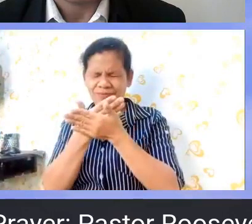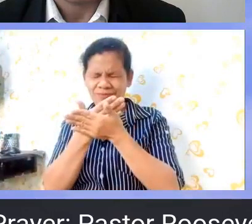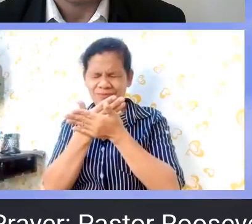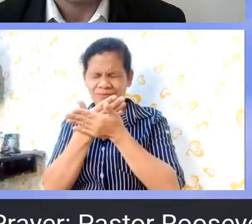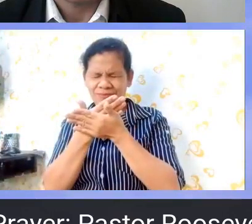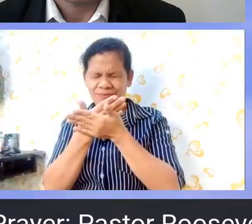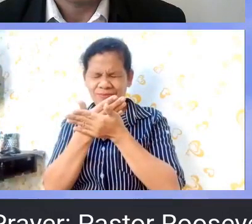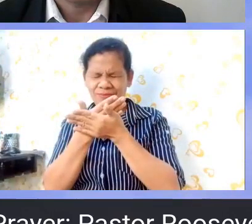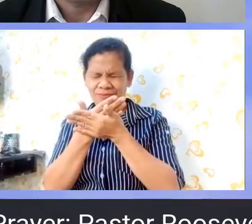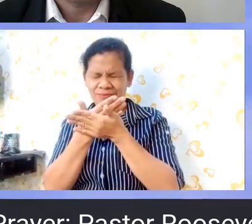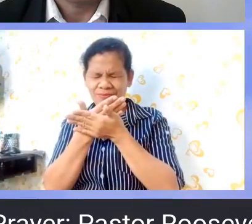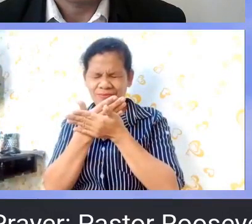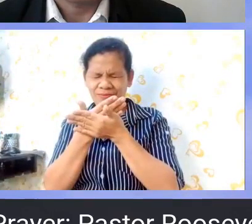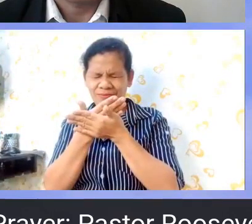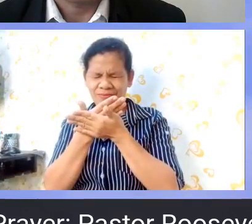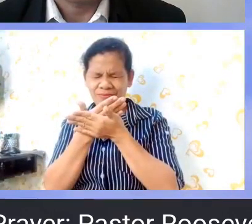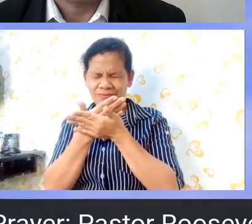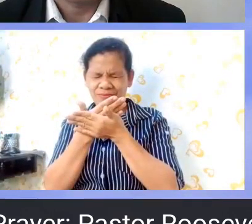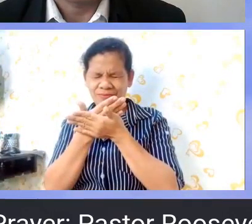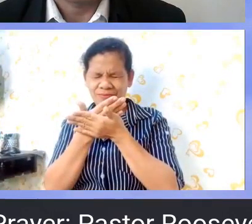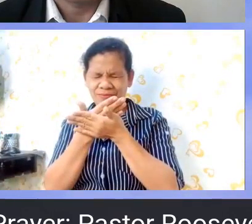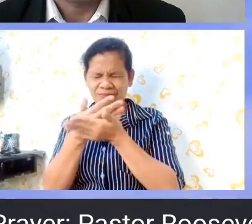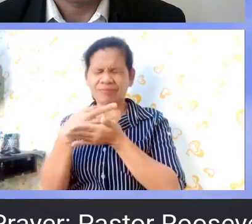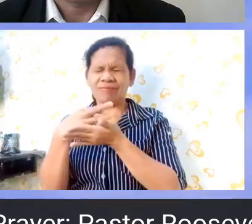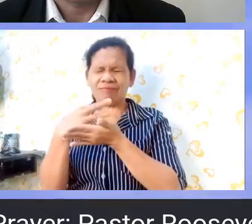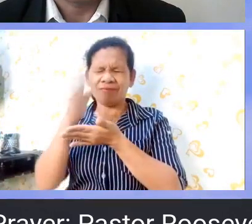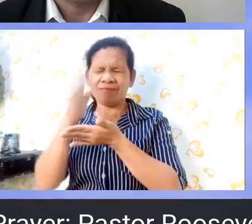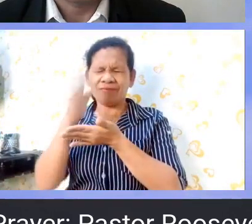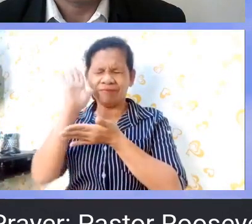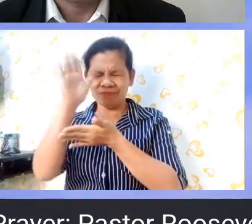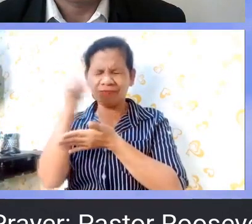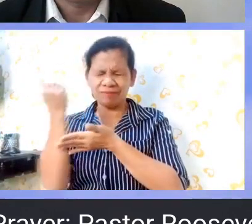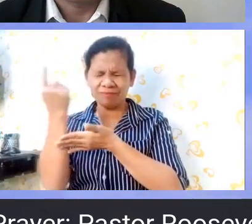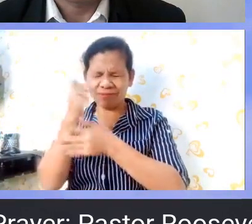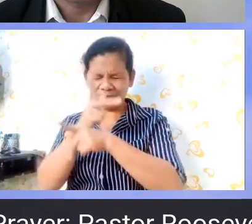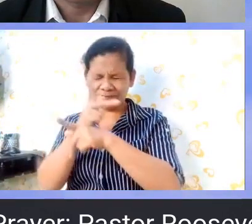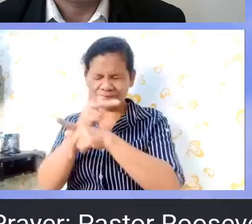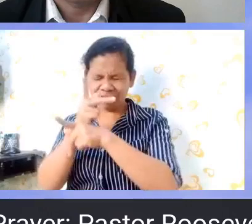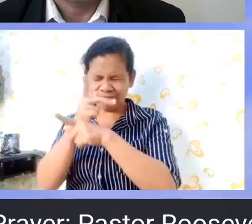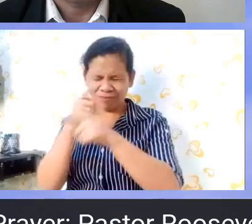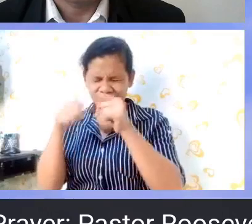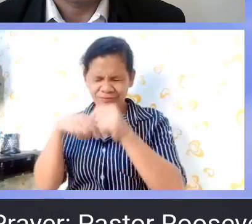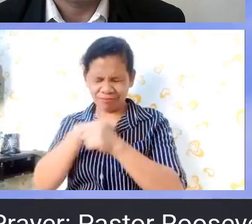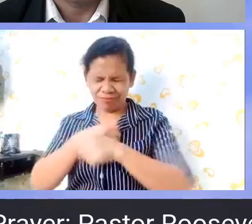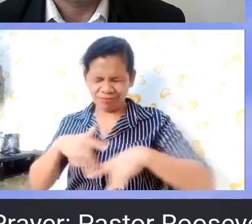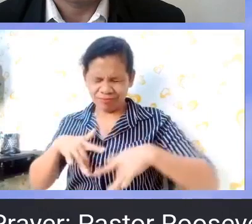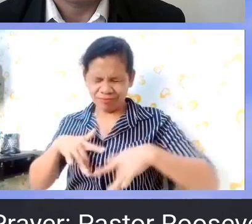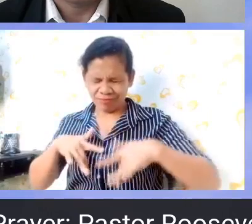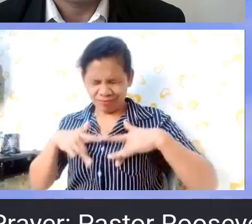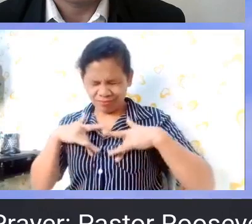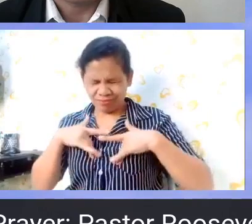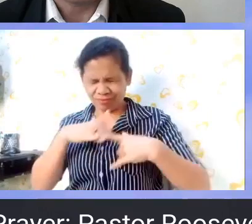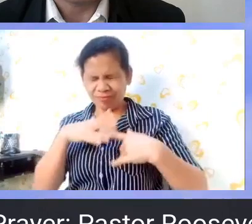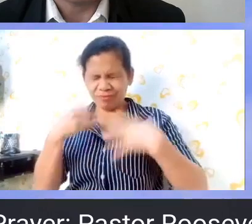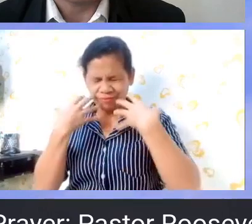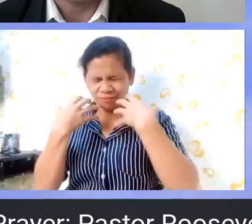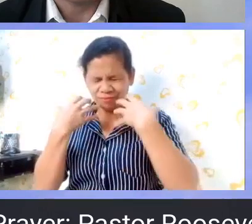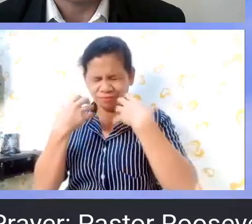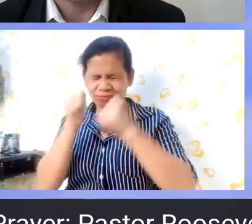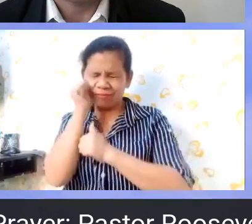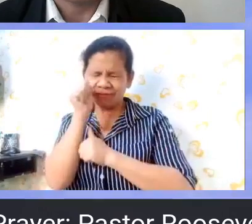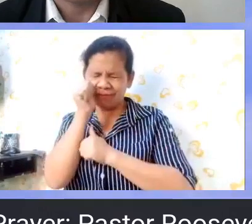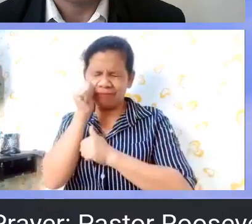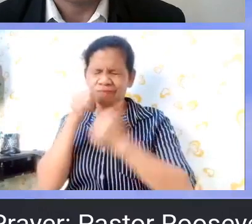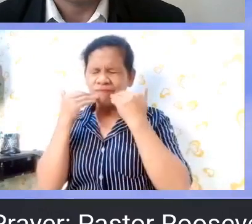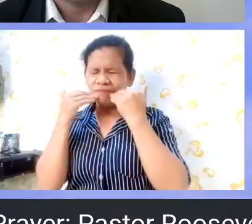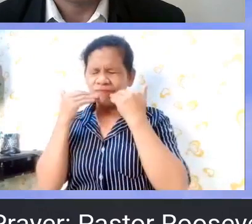ay laging kumakalinga sa amin ng buhay at kalakasan sa araw-araw. Salamat